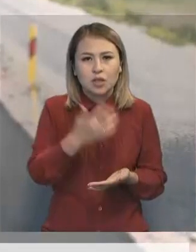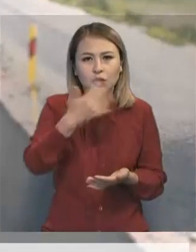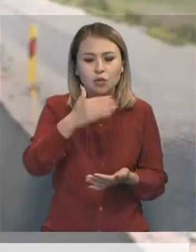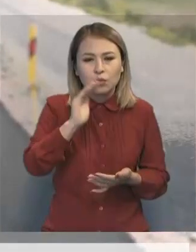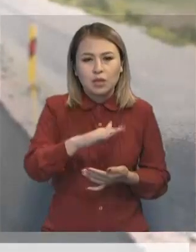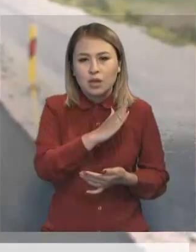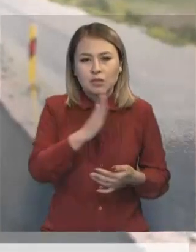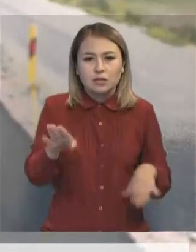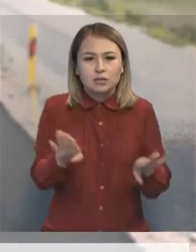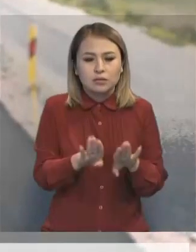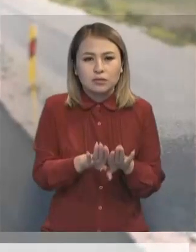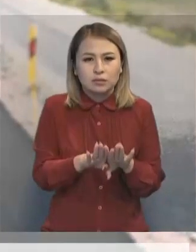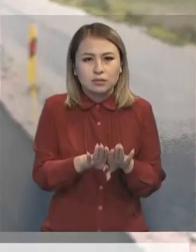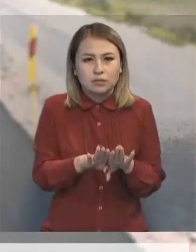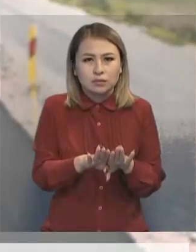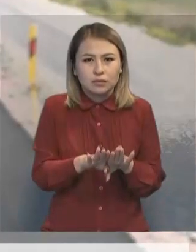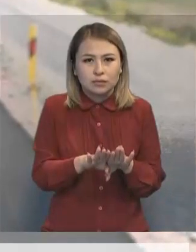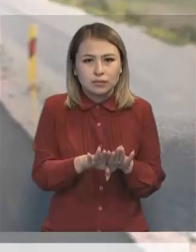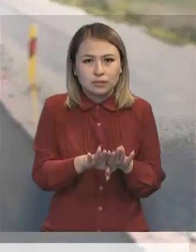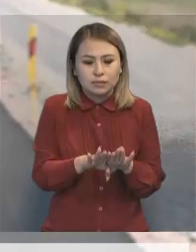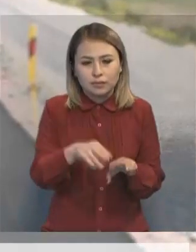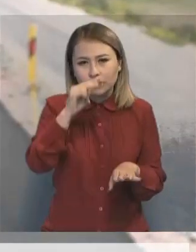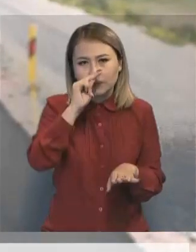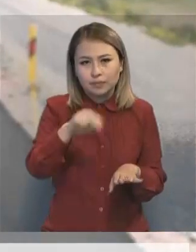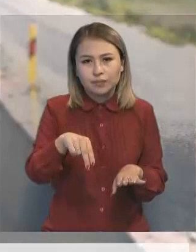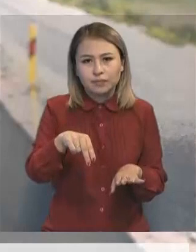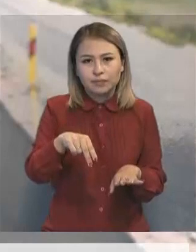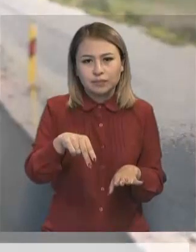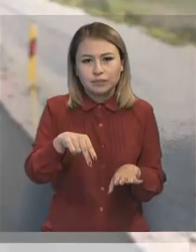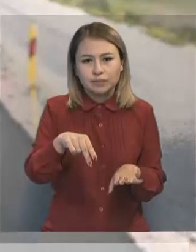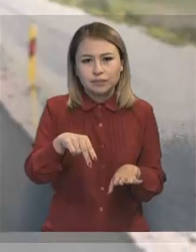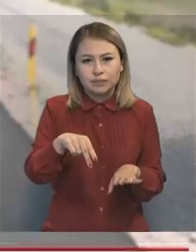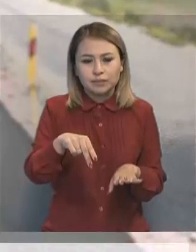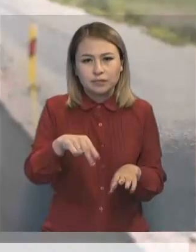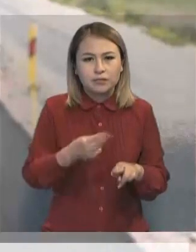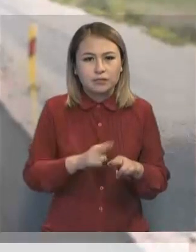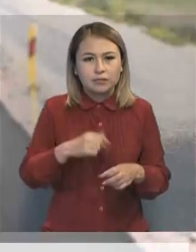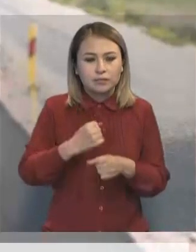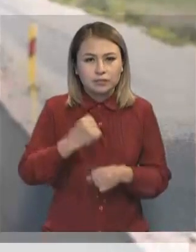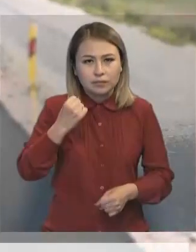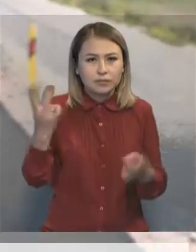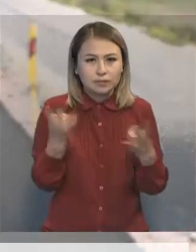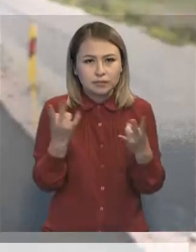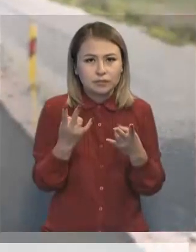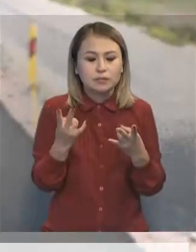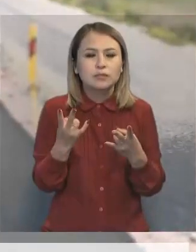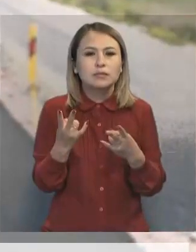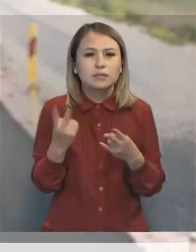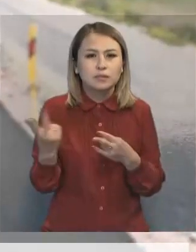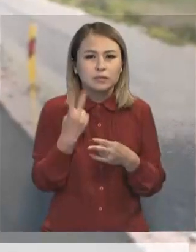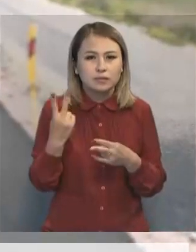астам оларға жаза жаңағыдай айыппұл төлеу міндеттелген екен, оны қадағалау керек соңына дейін. Сол